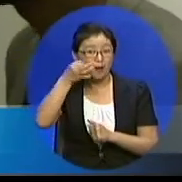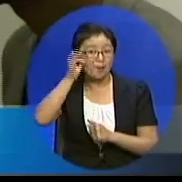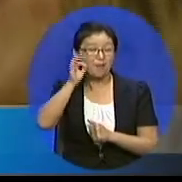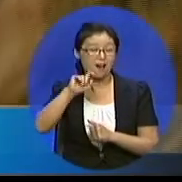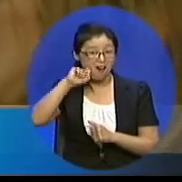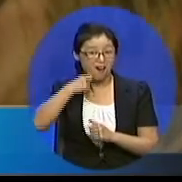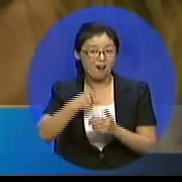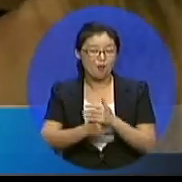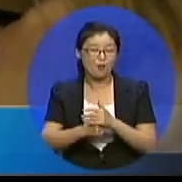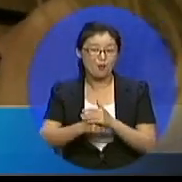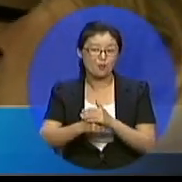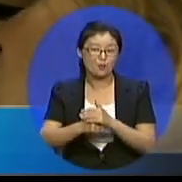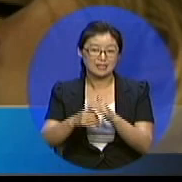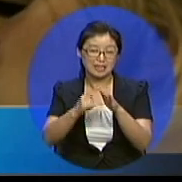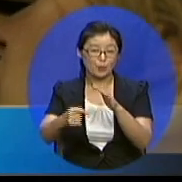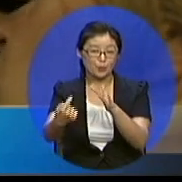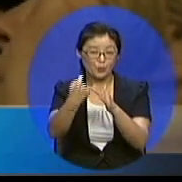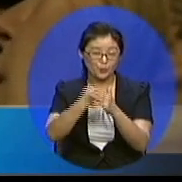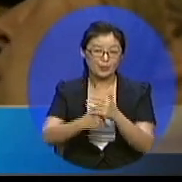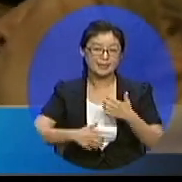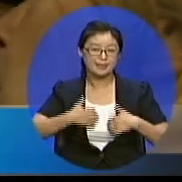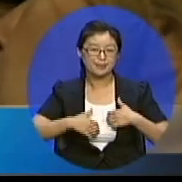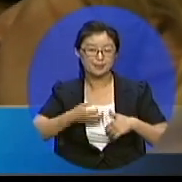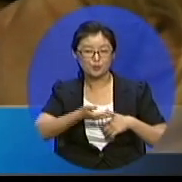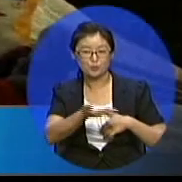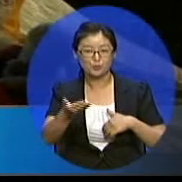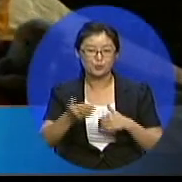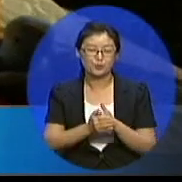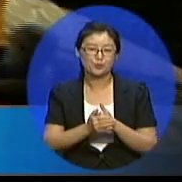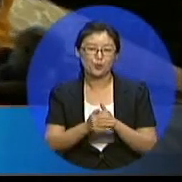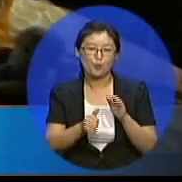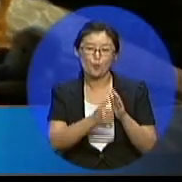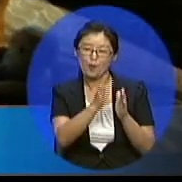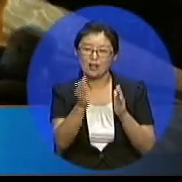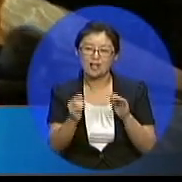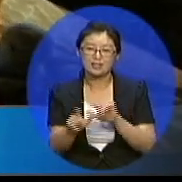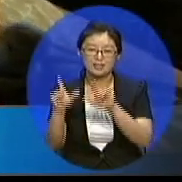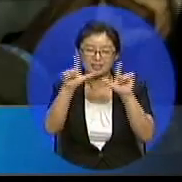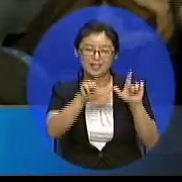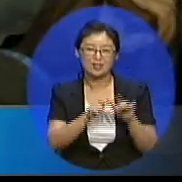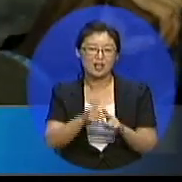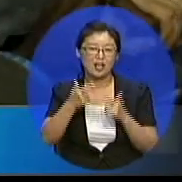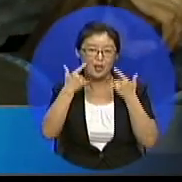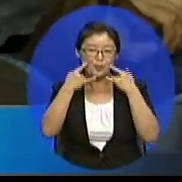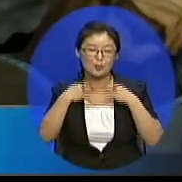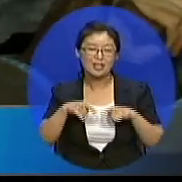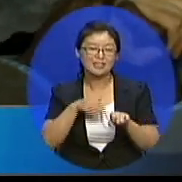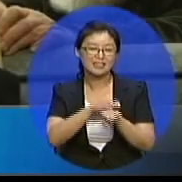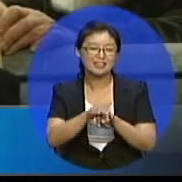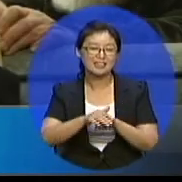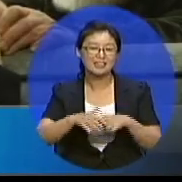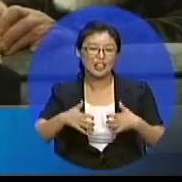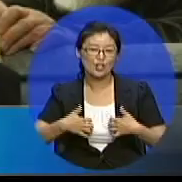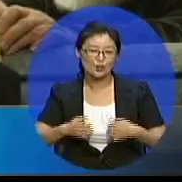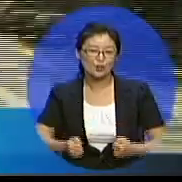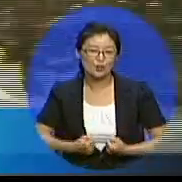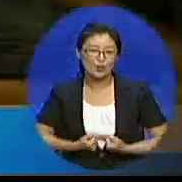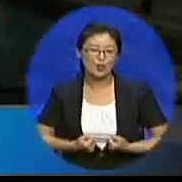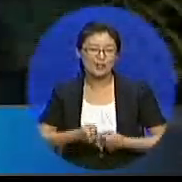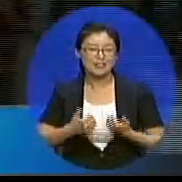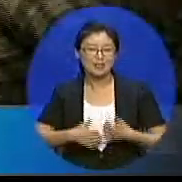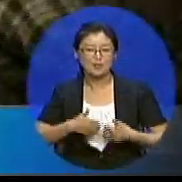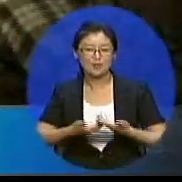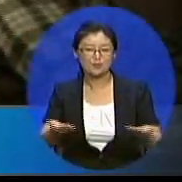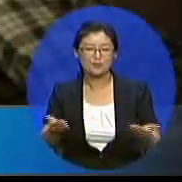가족들의 출연이 보는 재미를 더하고 뉴욕의 화려한 일상과 프랑스식 유머는 관객들에게 볼거리를 선사할 것으로